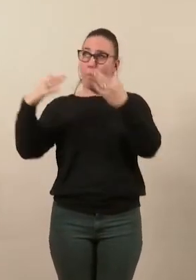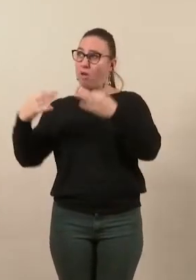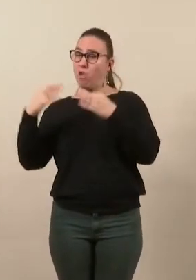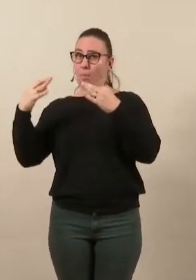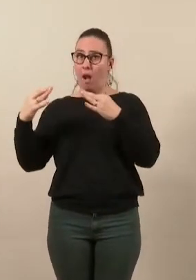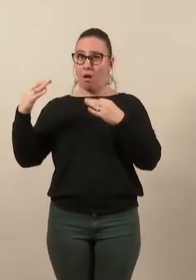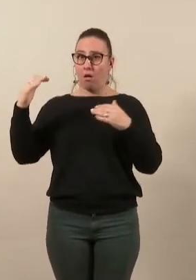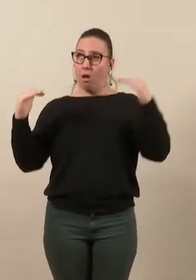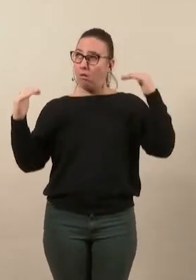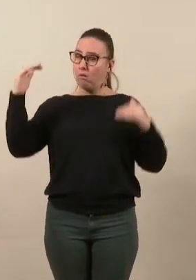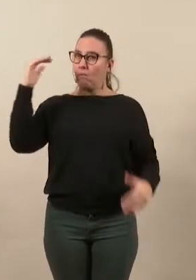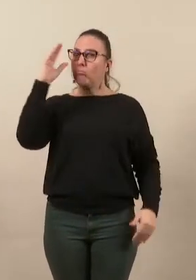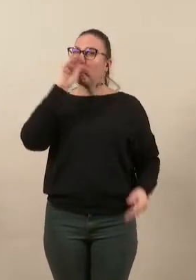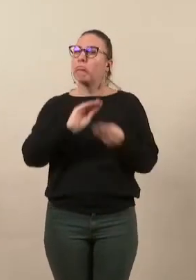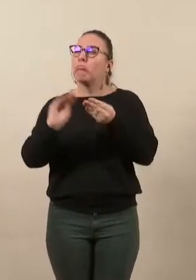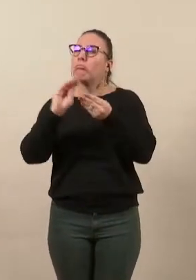lambda.